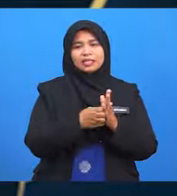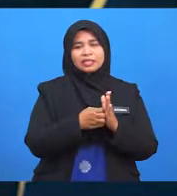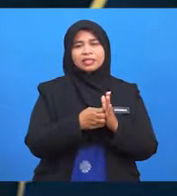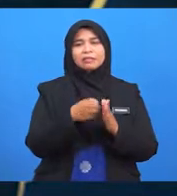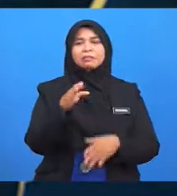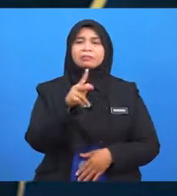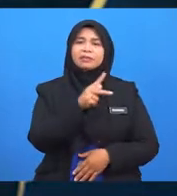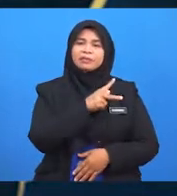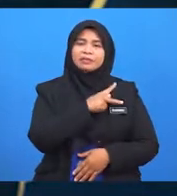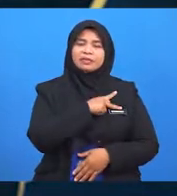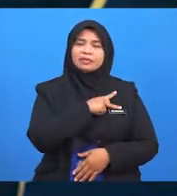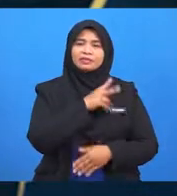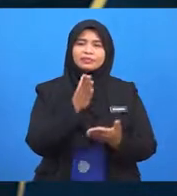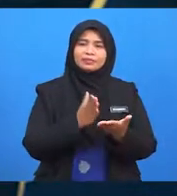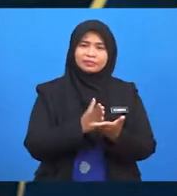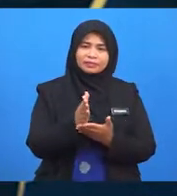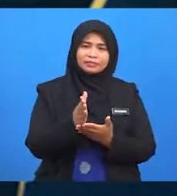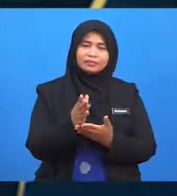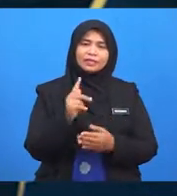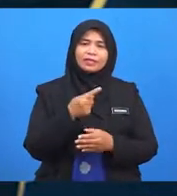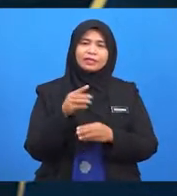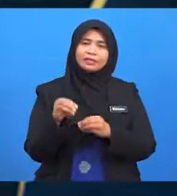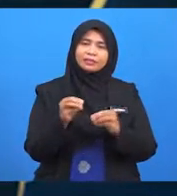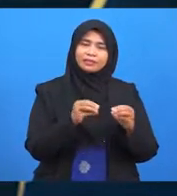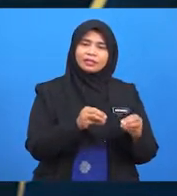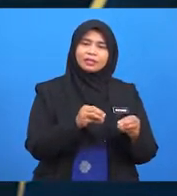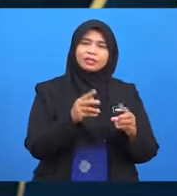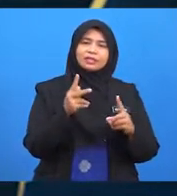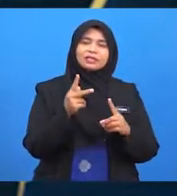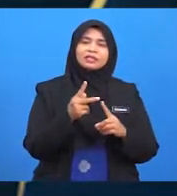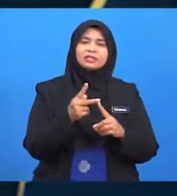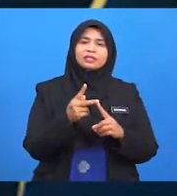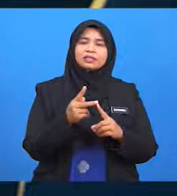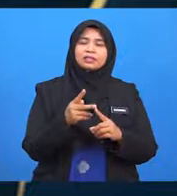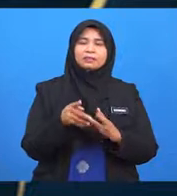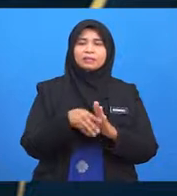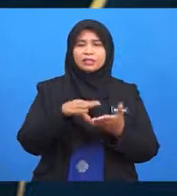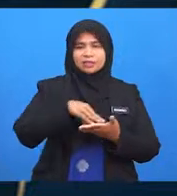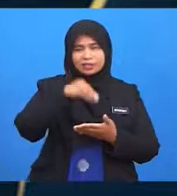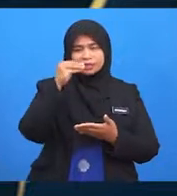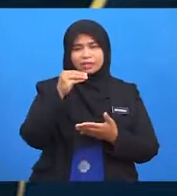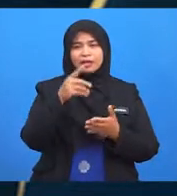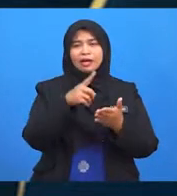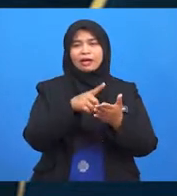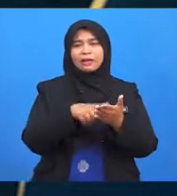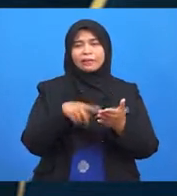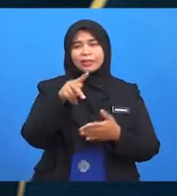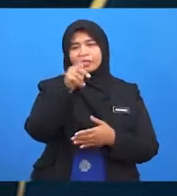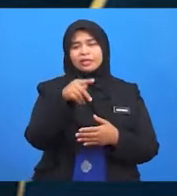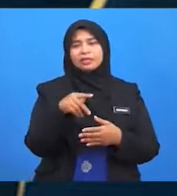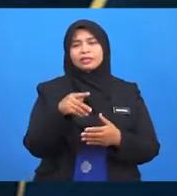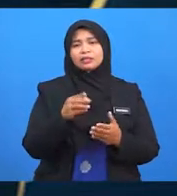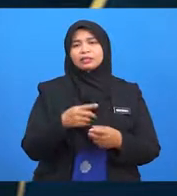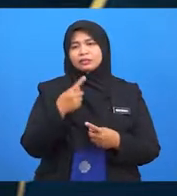pemimpin. Seterusnya, kita beralih pula ke sesi pengajaran apakah